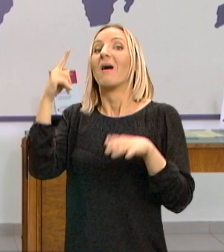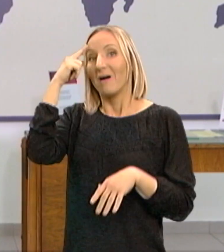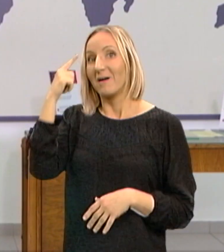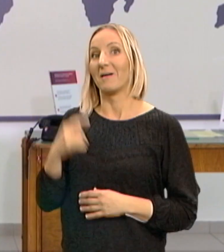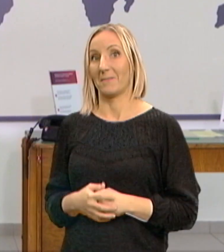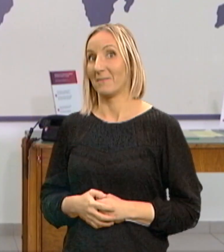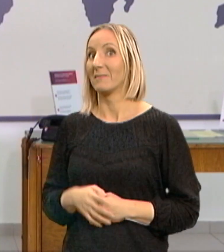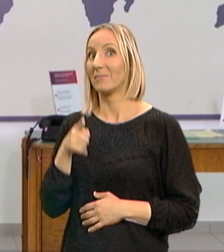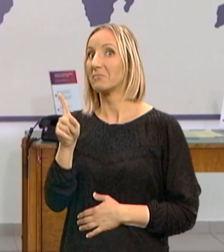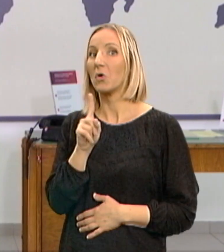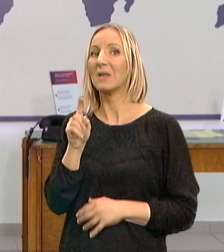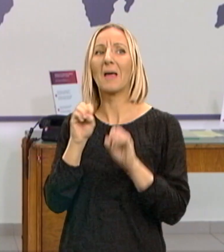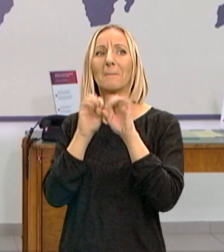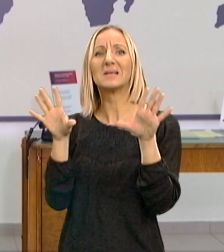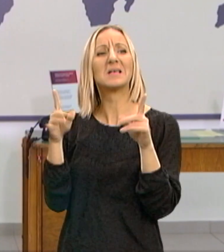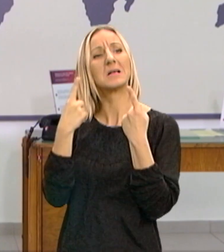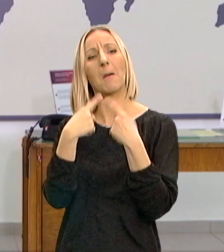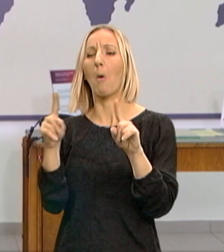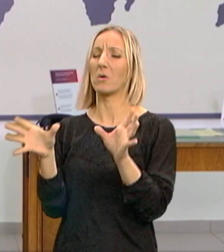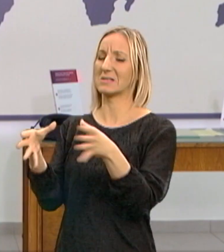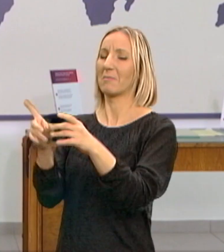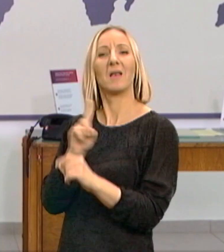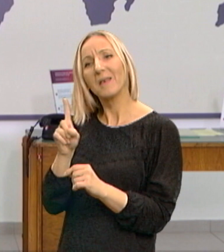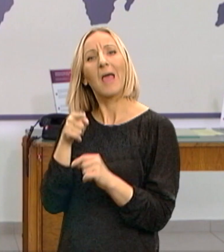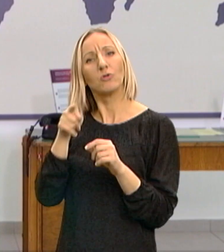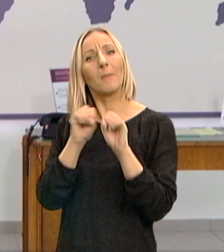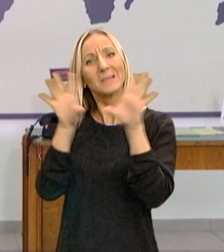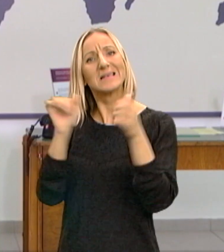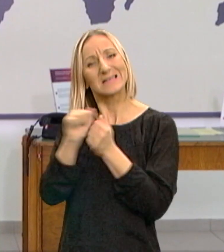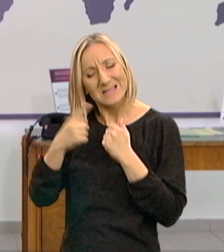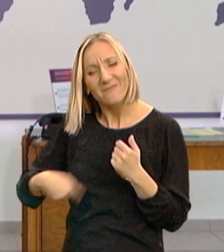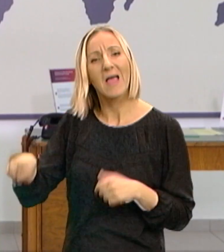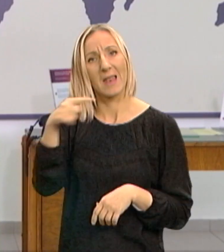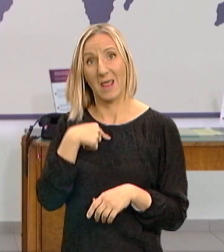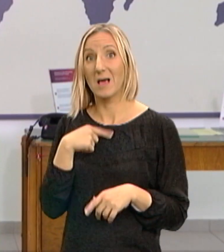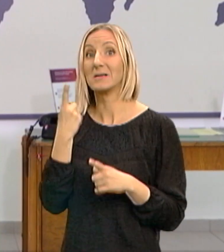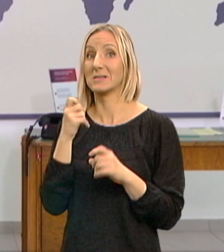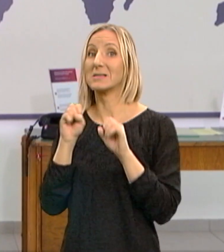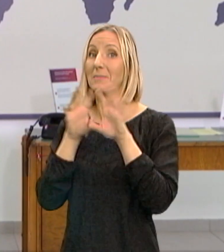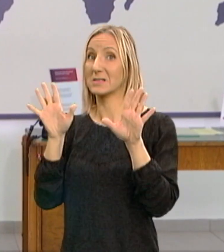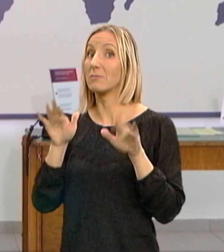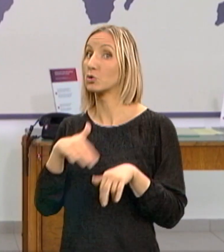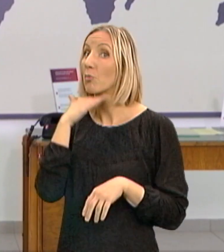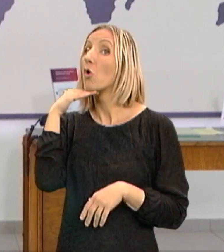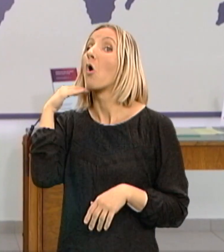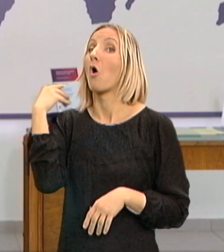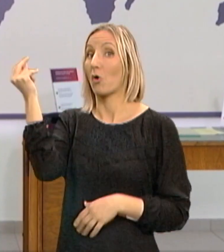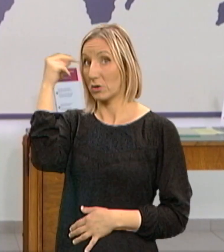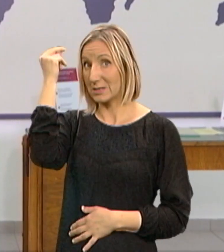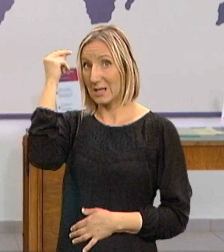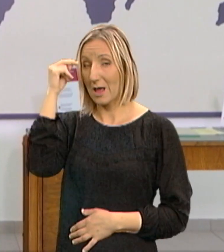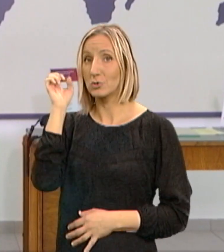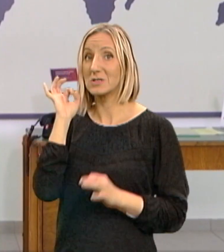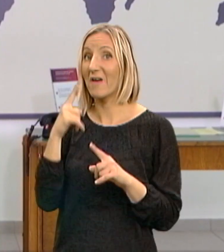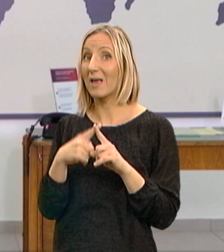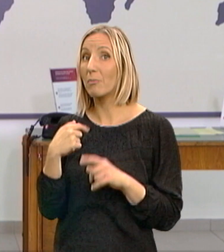to nije emisija za neke posebne grupe, mislim da je to emisija za sve nas. Iz nje može mnogo toga da se nauči. Svaki put sam